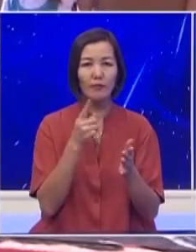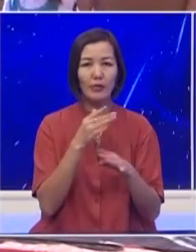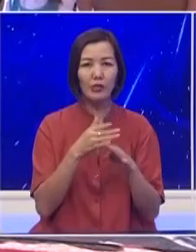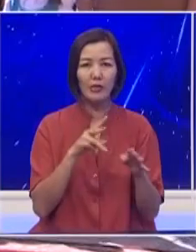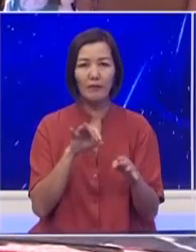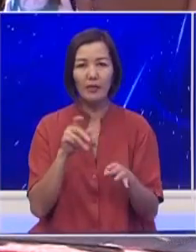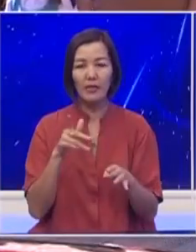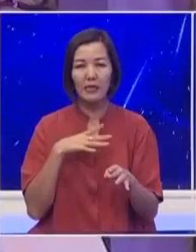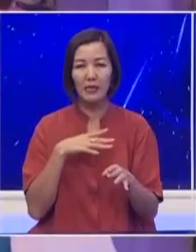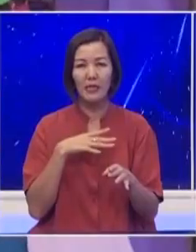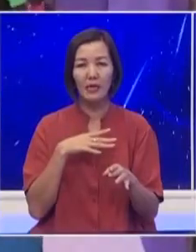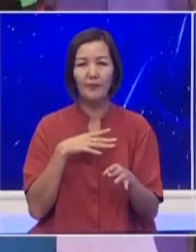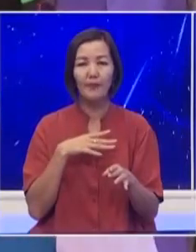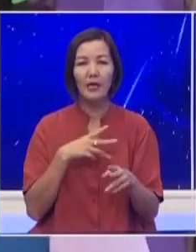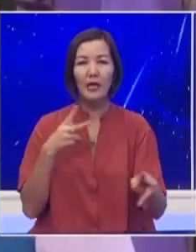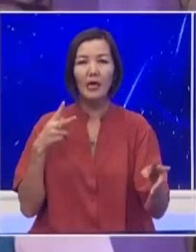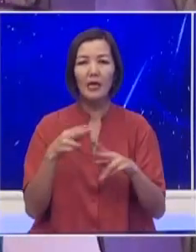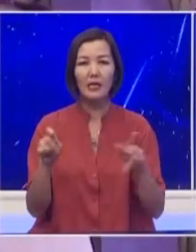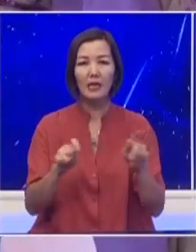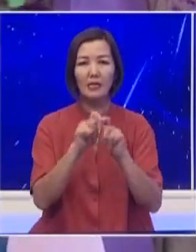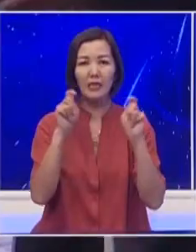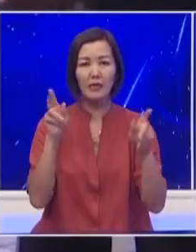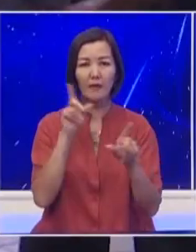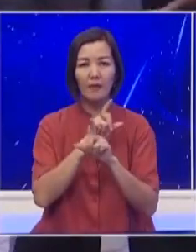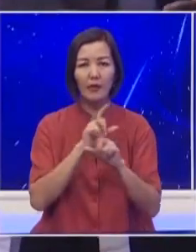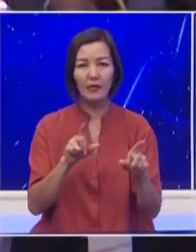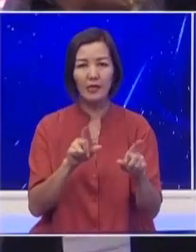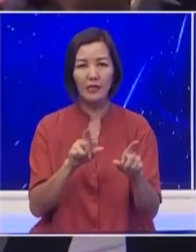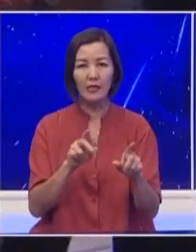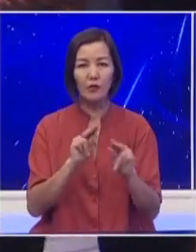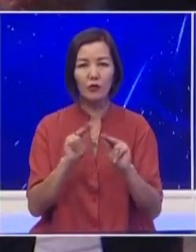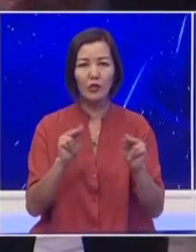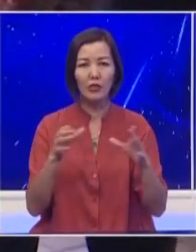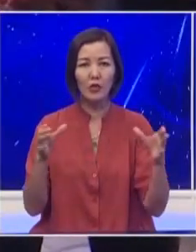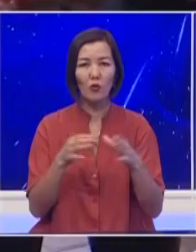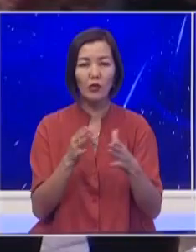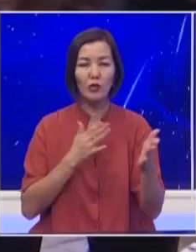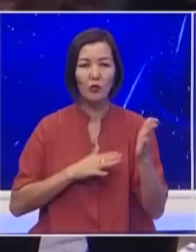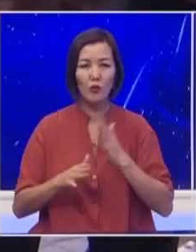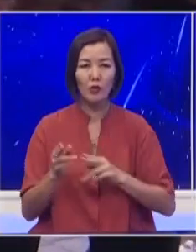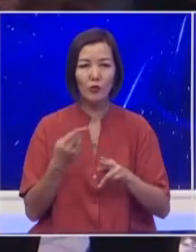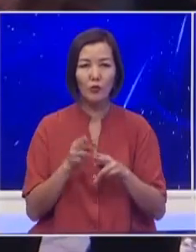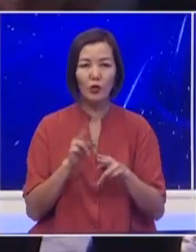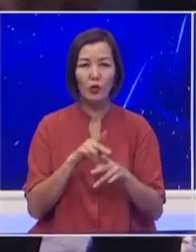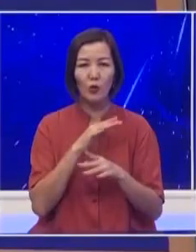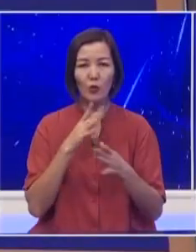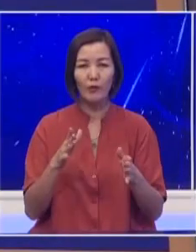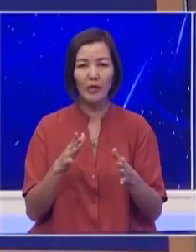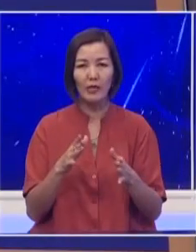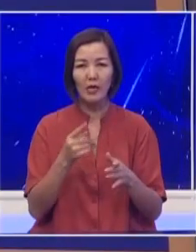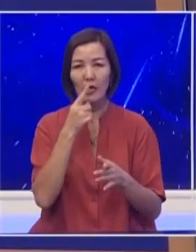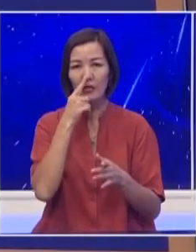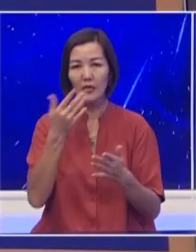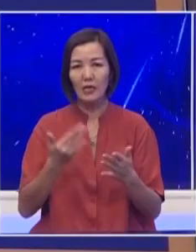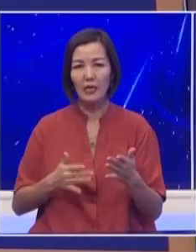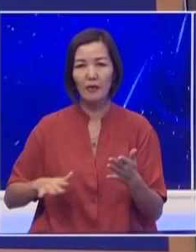теңге. Сәрсенбінің сәтімен лентасы қиылған білім ордасына асыға бас сұққан ұстаздар қауымының қуанышында шек жоқ. Себебі Шалғай елді мекен